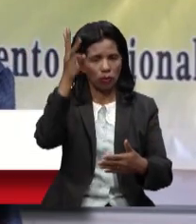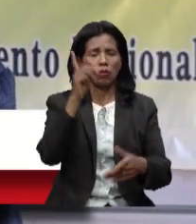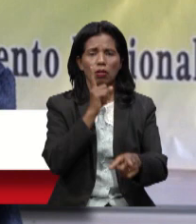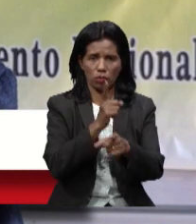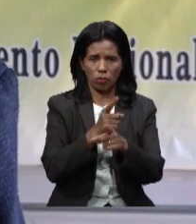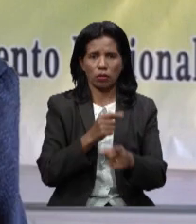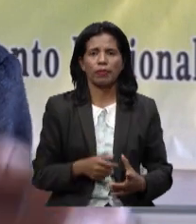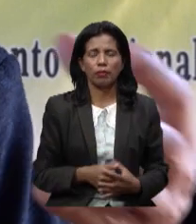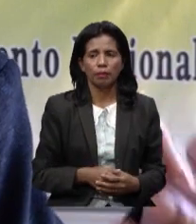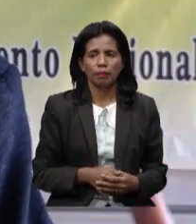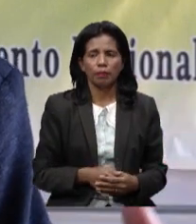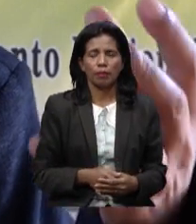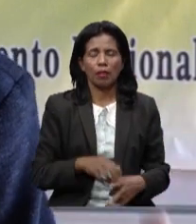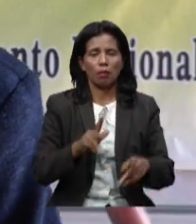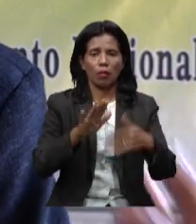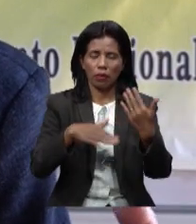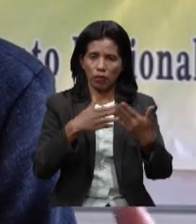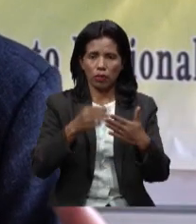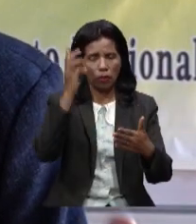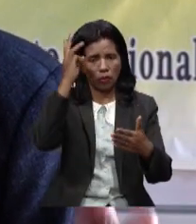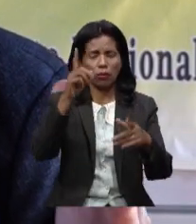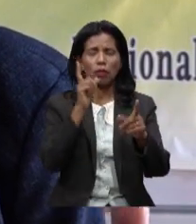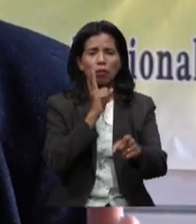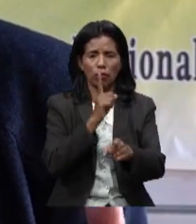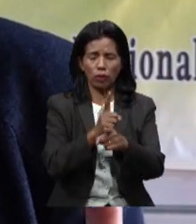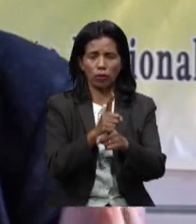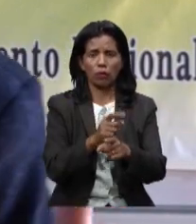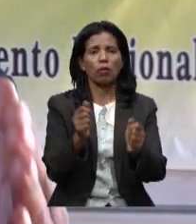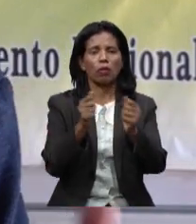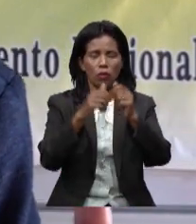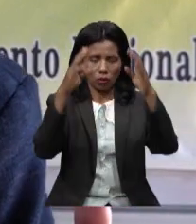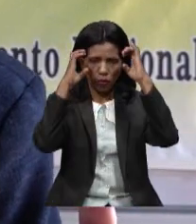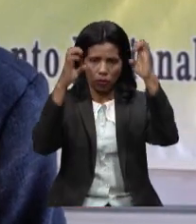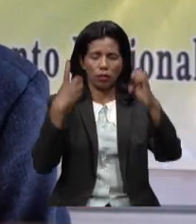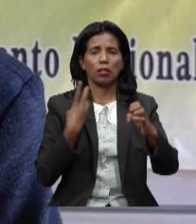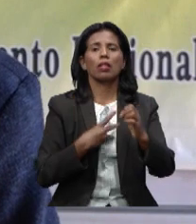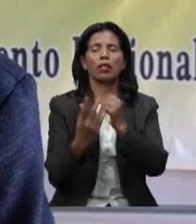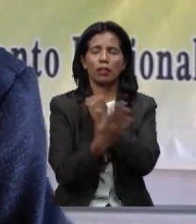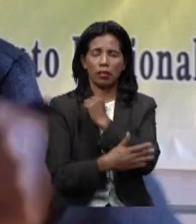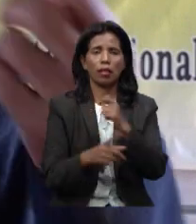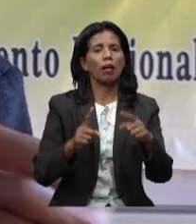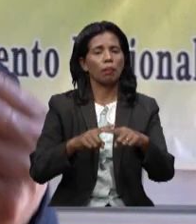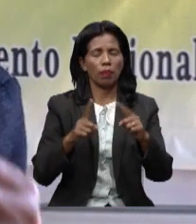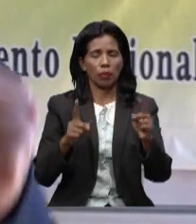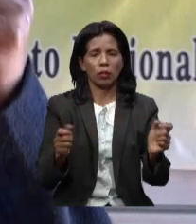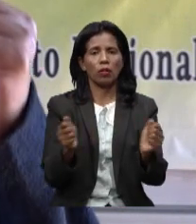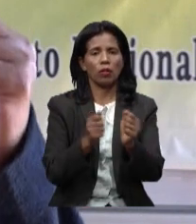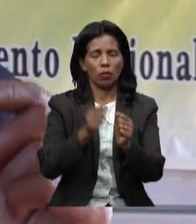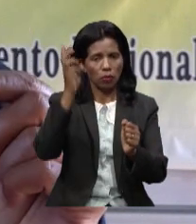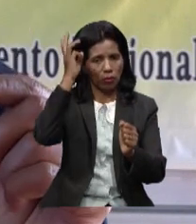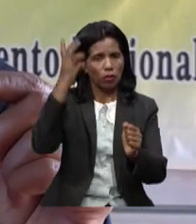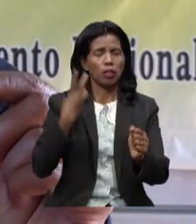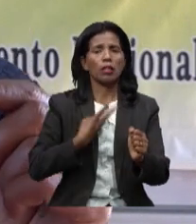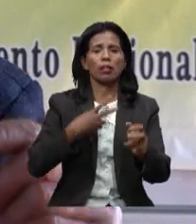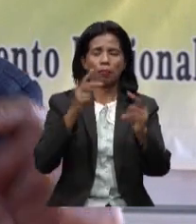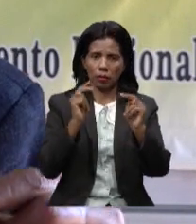preocupa. Cidadão hotu tu preocupa temes ho educação e a itinerain. Vai ver ho preocupação serne ita